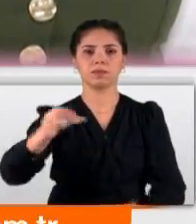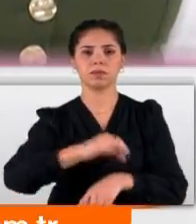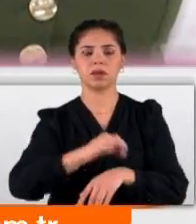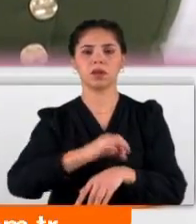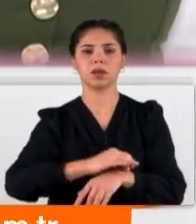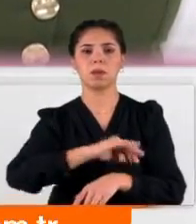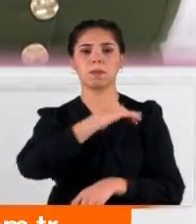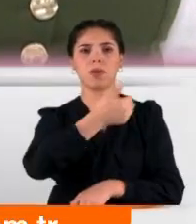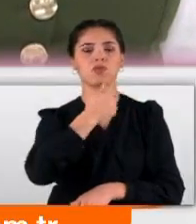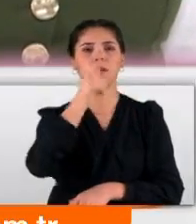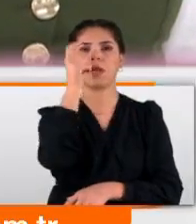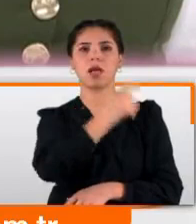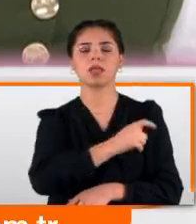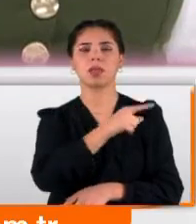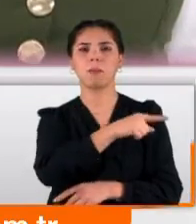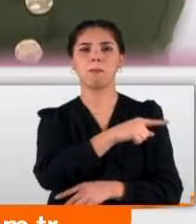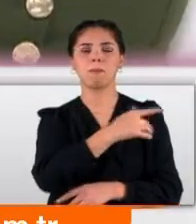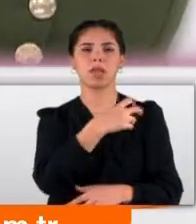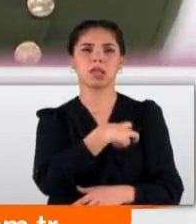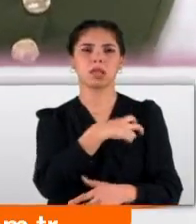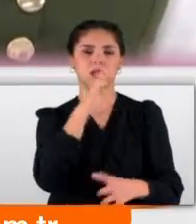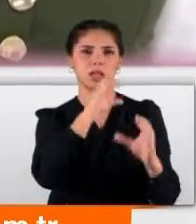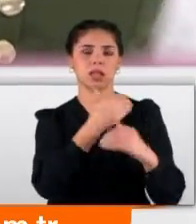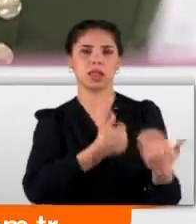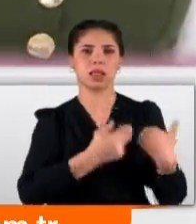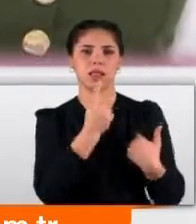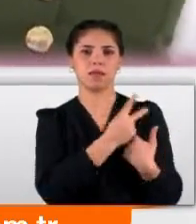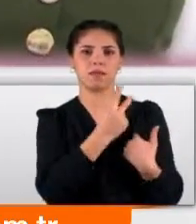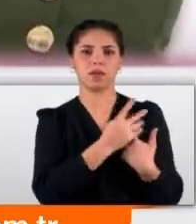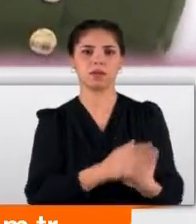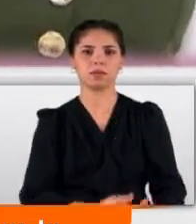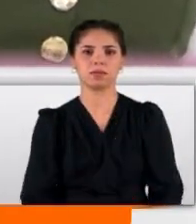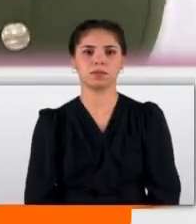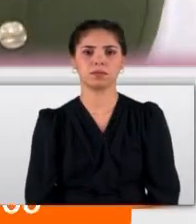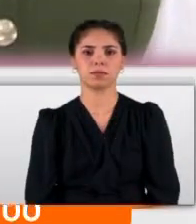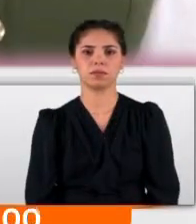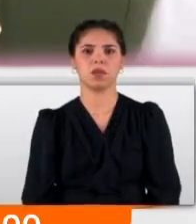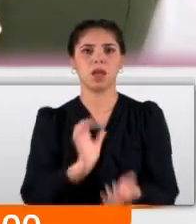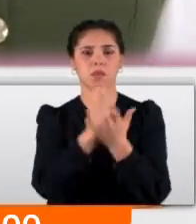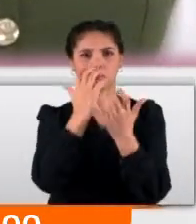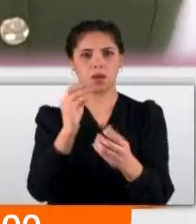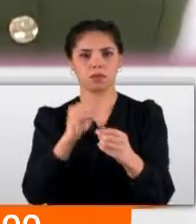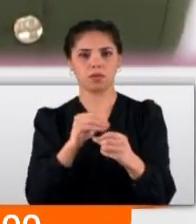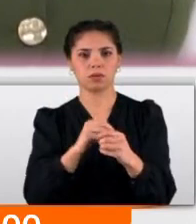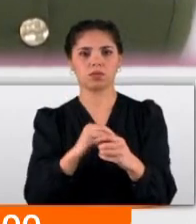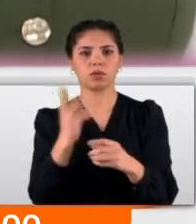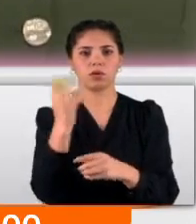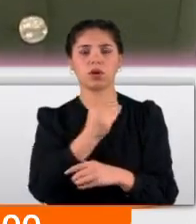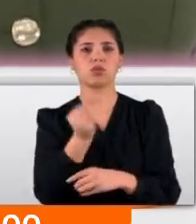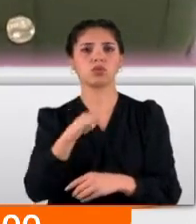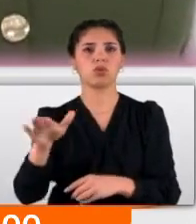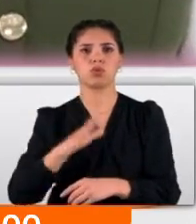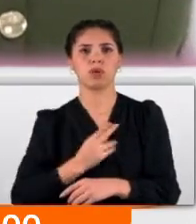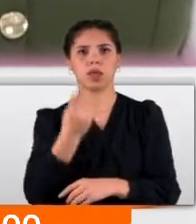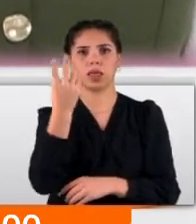ilişkinin diğer tarafı Ömer Erdin de katıldı yayına. Gurbette olmanızın sebebi nedir? Aileye bakmak için. Kaç çocuğunuz var? 7 çocuk. Sık